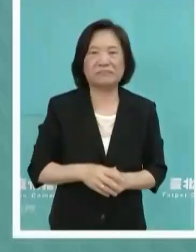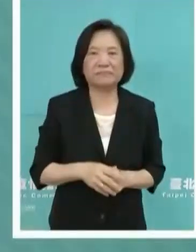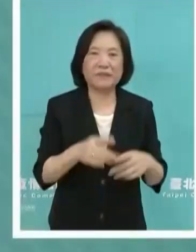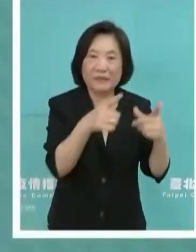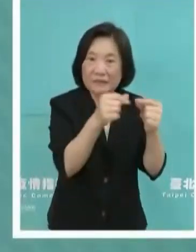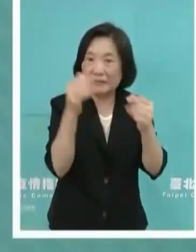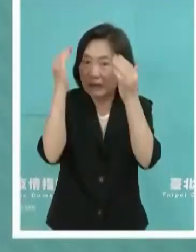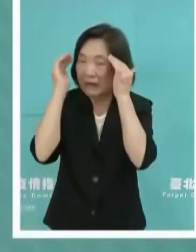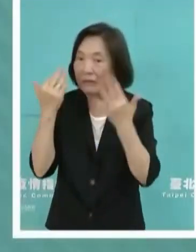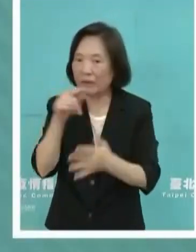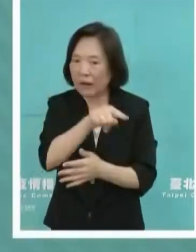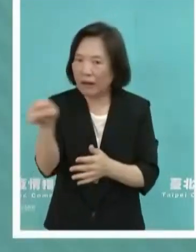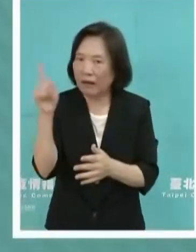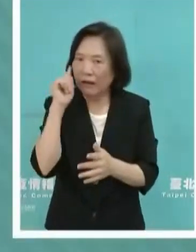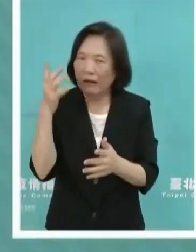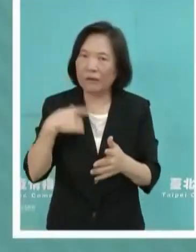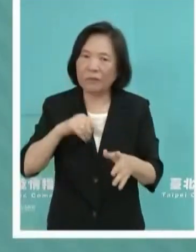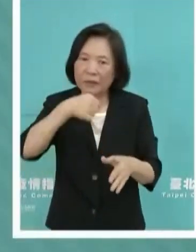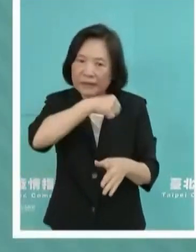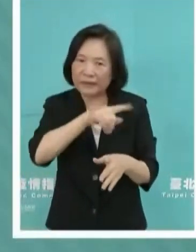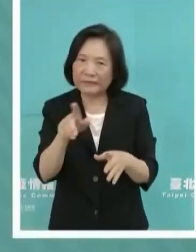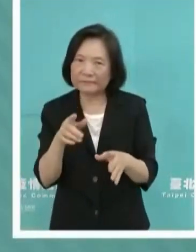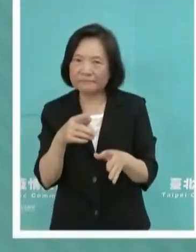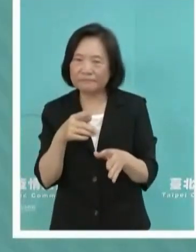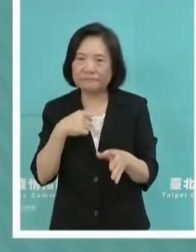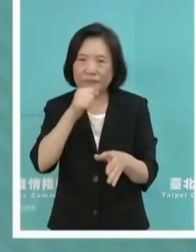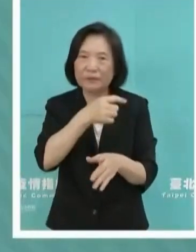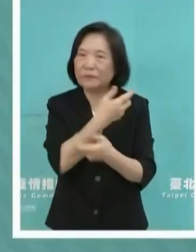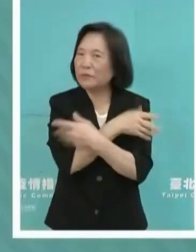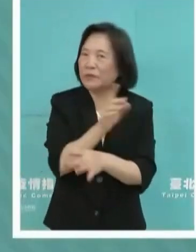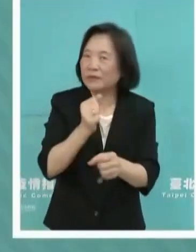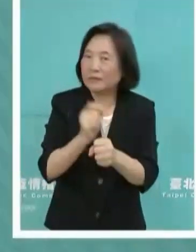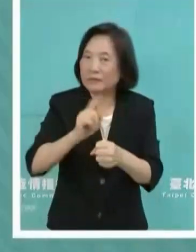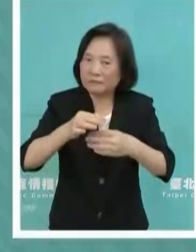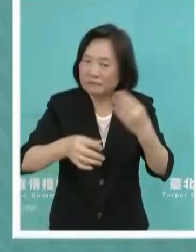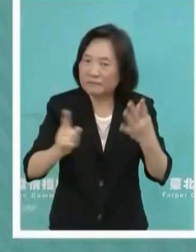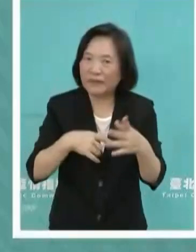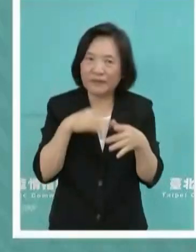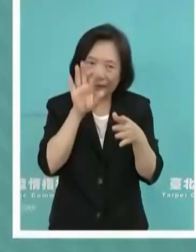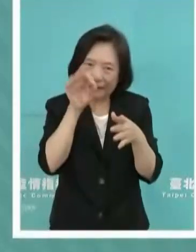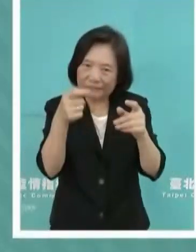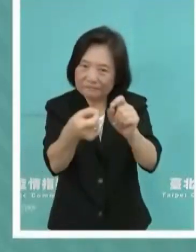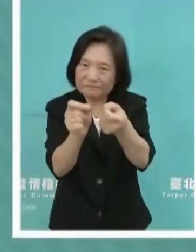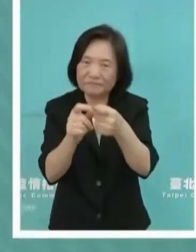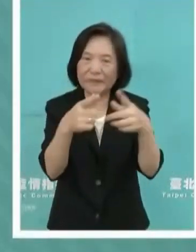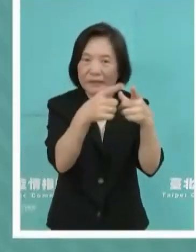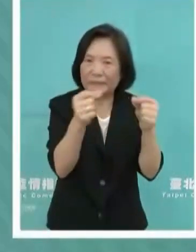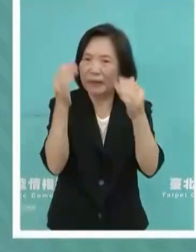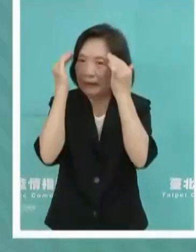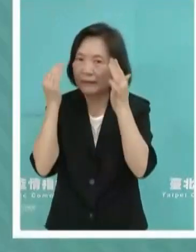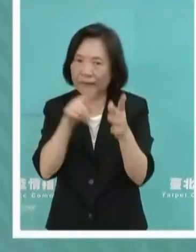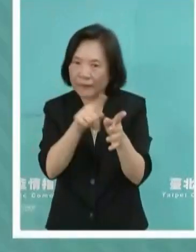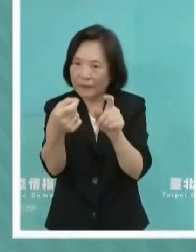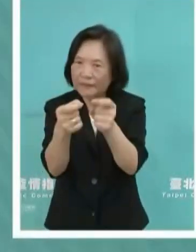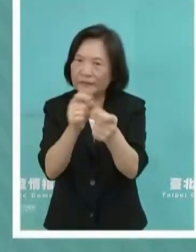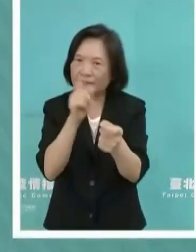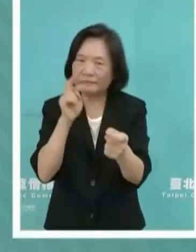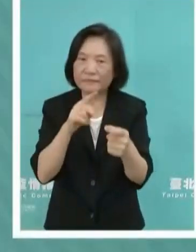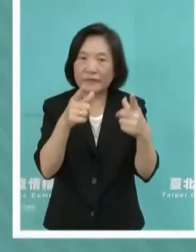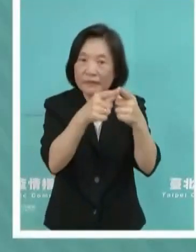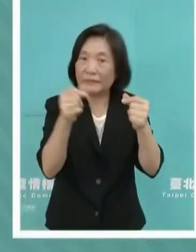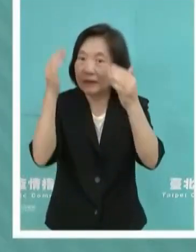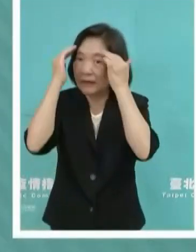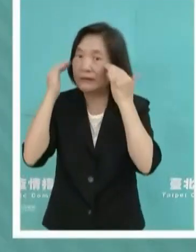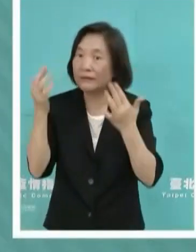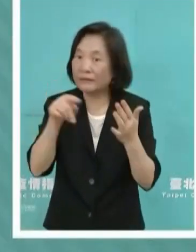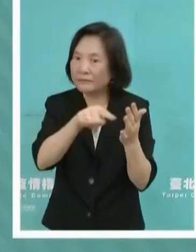国的例子，我每次说我们台湾不管要做什么事情，你知道，先看看隔壁国家，这总是一个参考点嘛。所以从日本跟